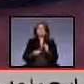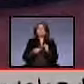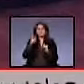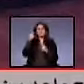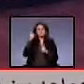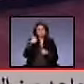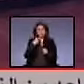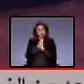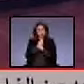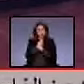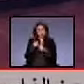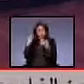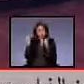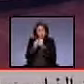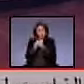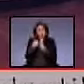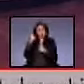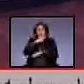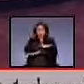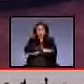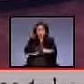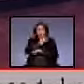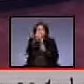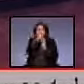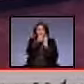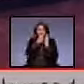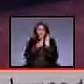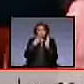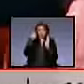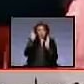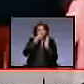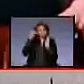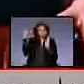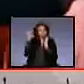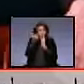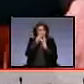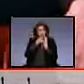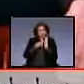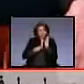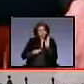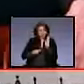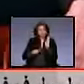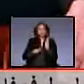اتشرفت ان انا قابلته، اتعرفت عليه، كاتب محترم جدا جدا وكاتب موهوب جدا جدا، عرفني عليه